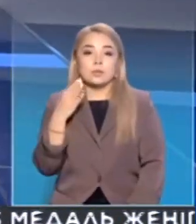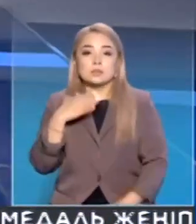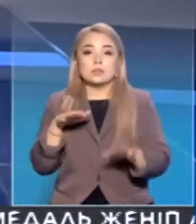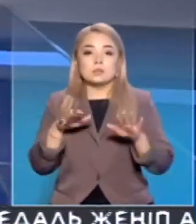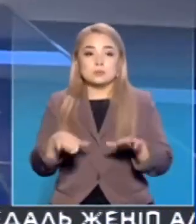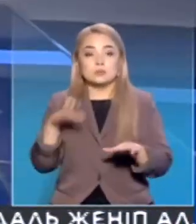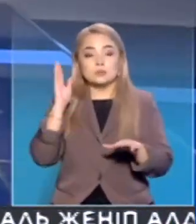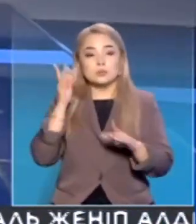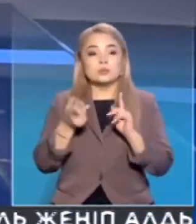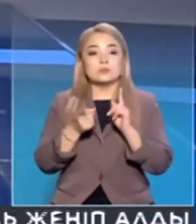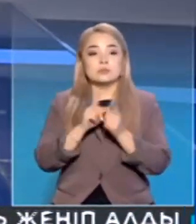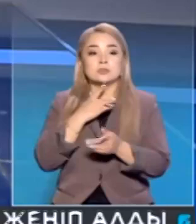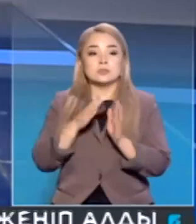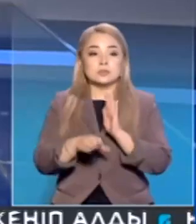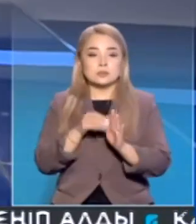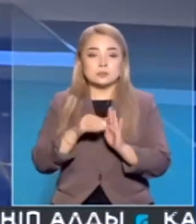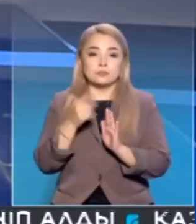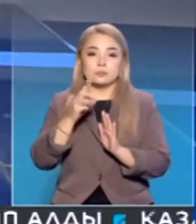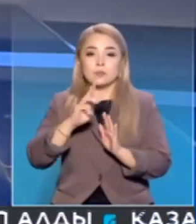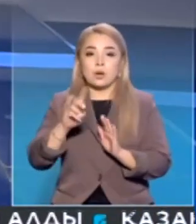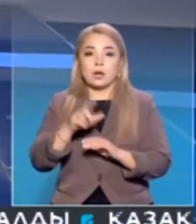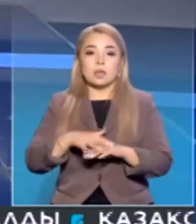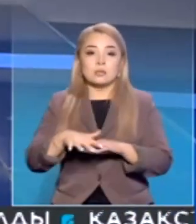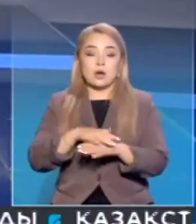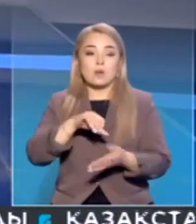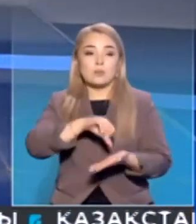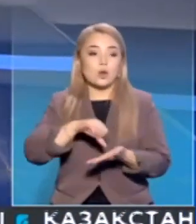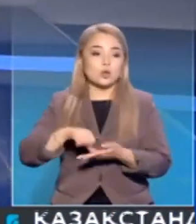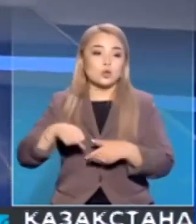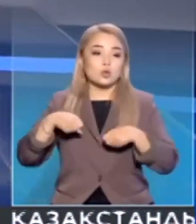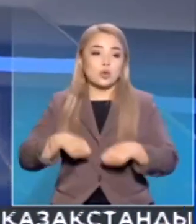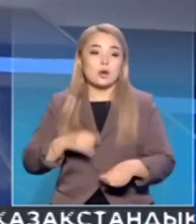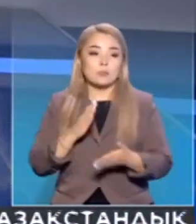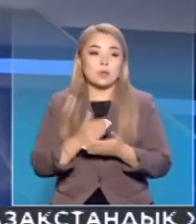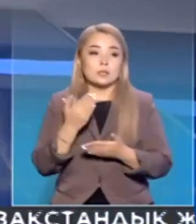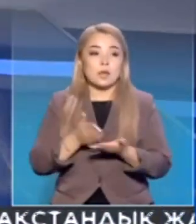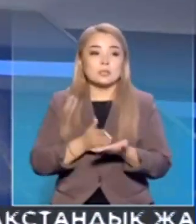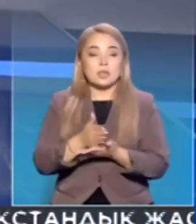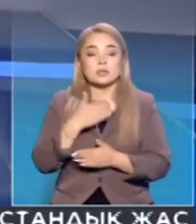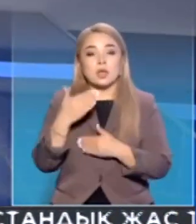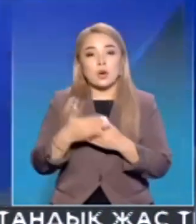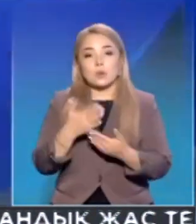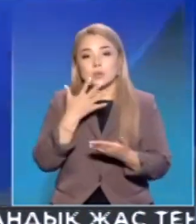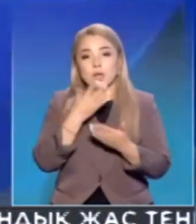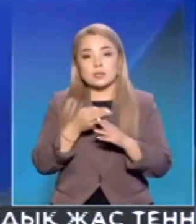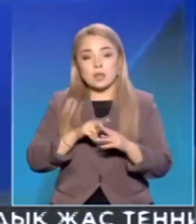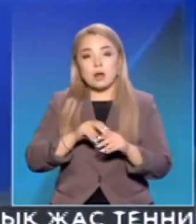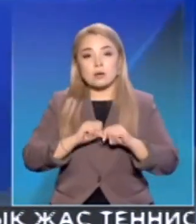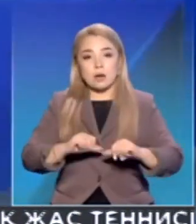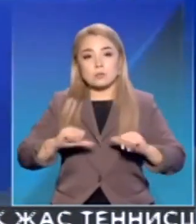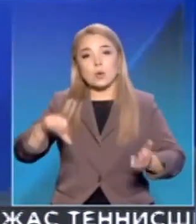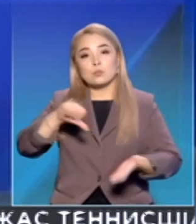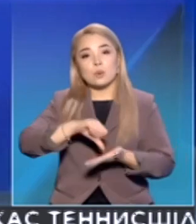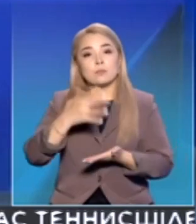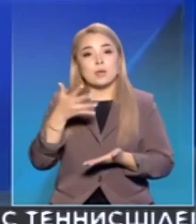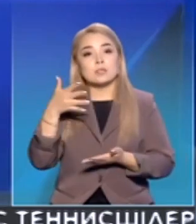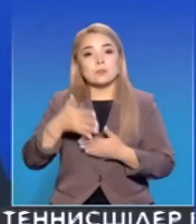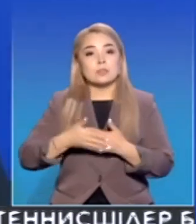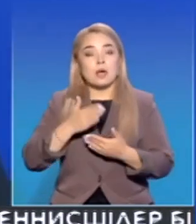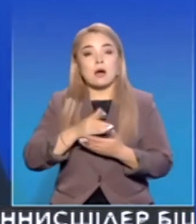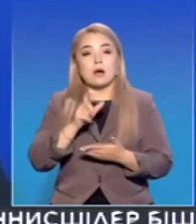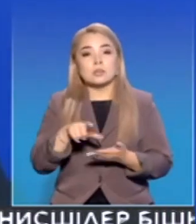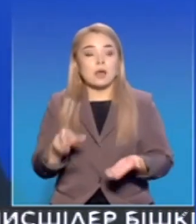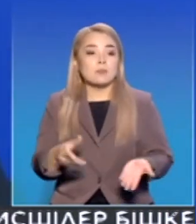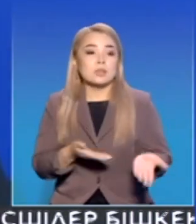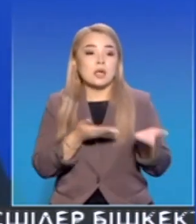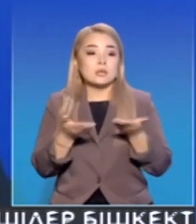Алматыда алдағы референдумға 1 миллионнан астам адамның қатысу құқығы бар. Сондай ақ саяси науқанға комиссия мүшелері ретінде 5000 адам тартылған.